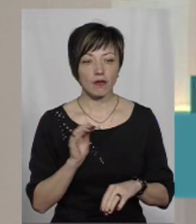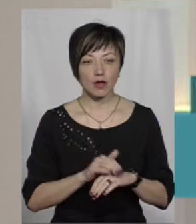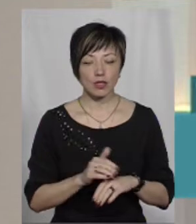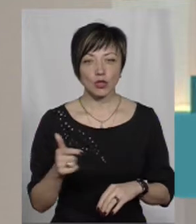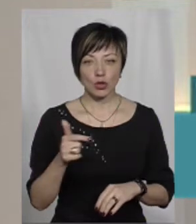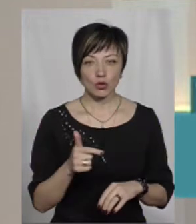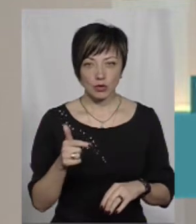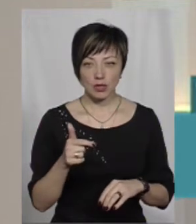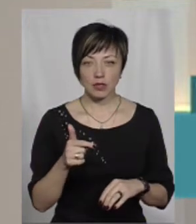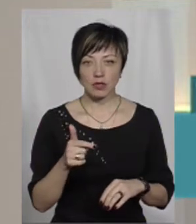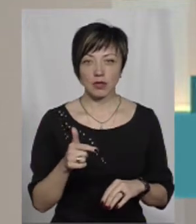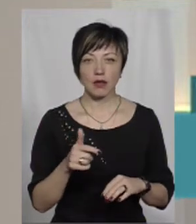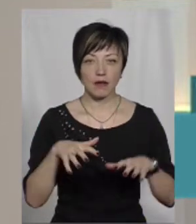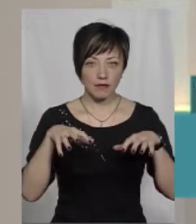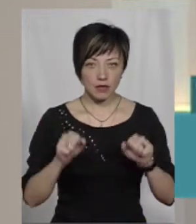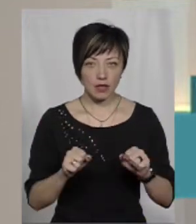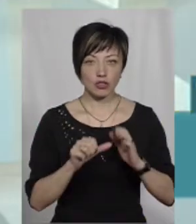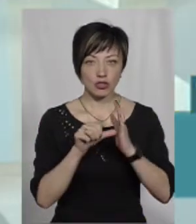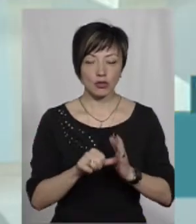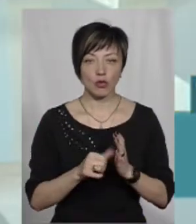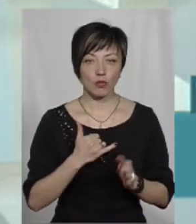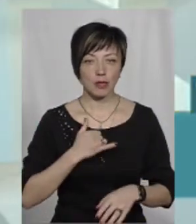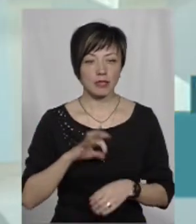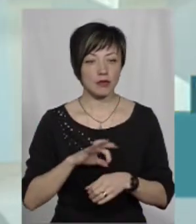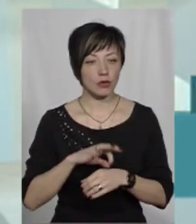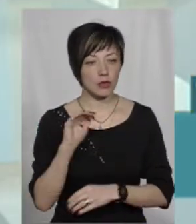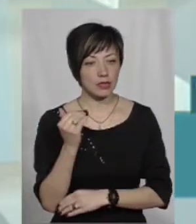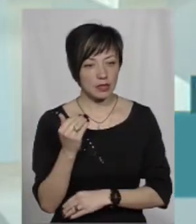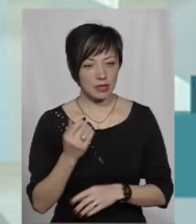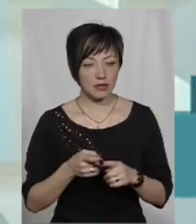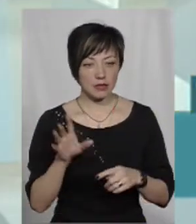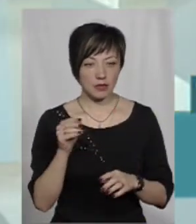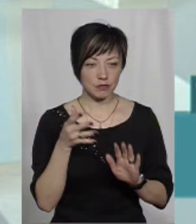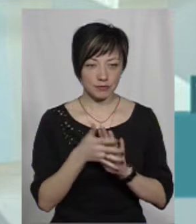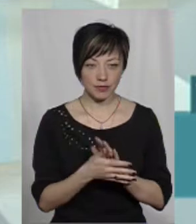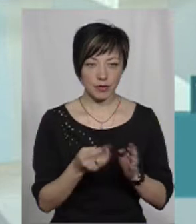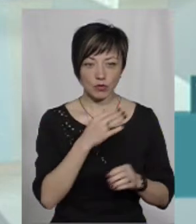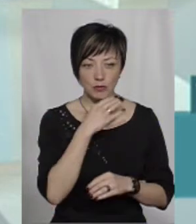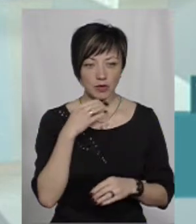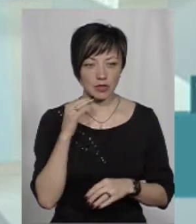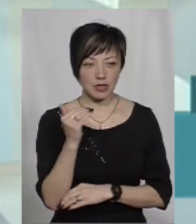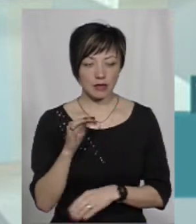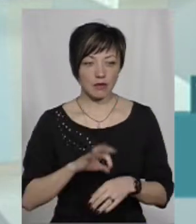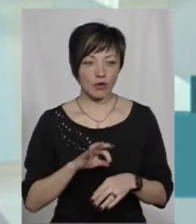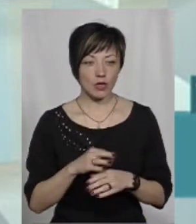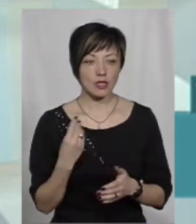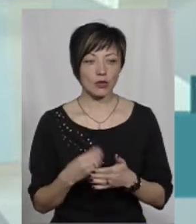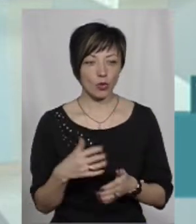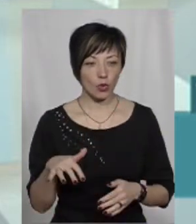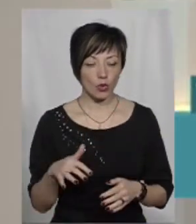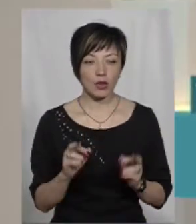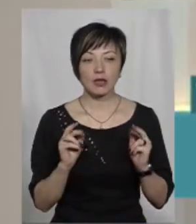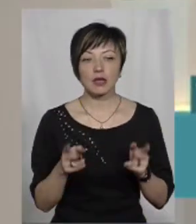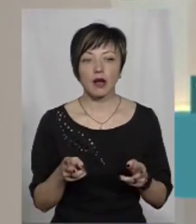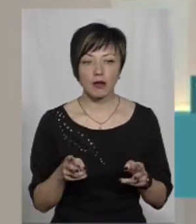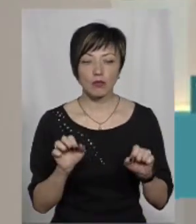фактично грудня включали більше, ніж на 6 годин. У мене захворіла дитина. На це все пішло купа грошей, бо дитина хворіє, це дорого.